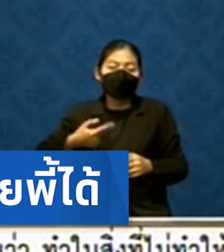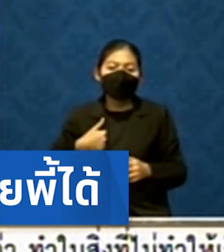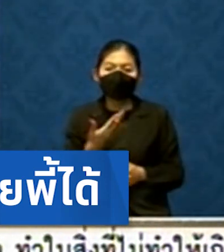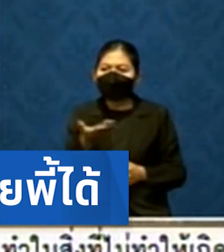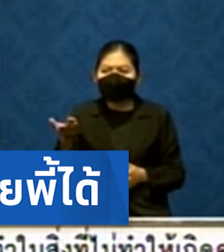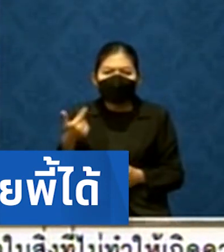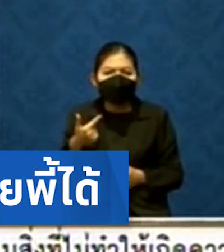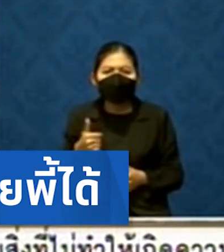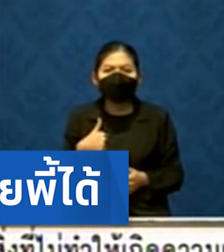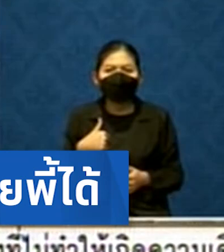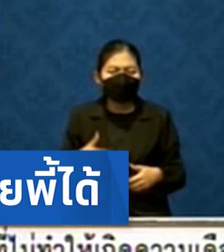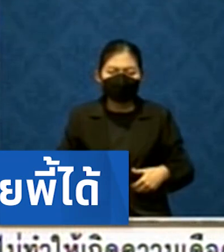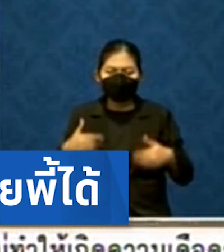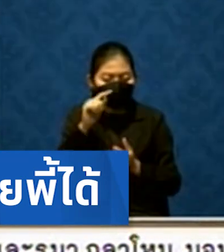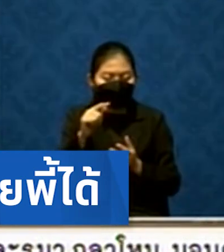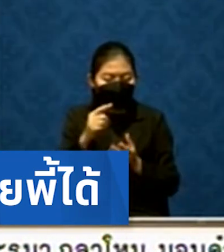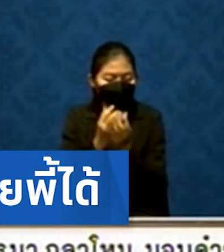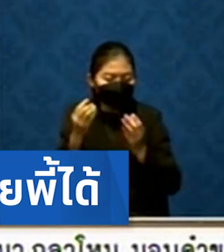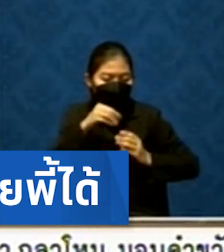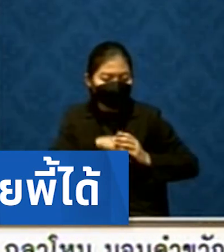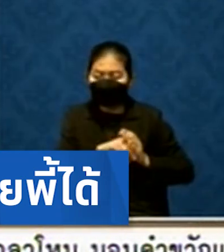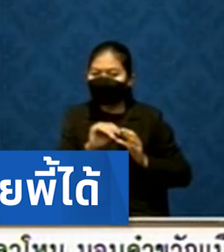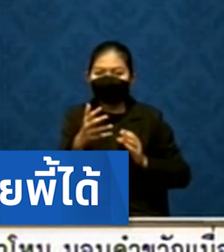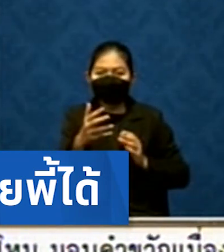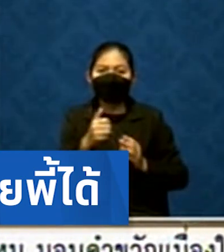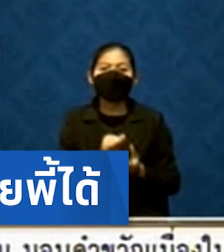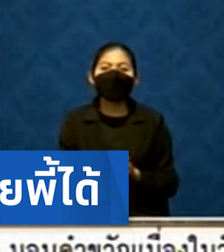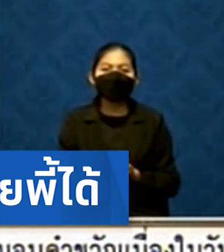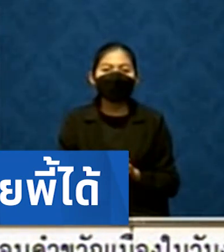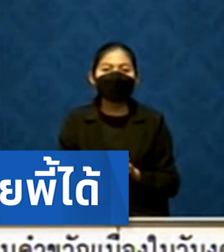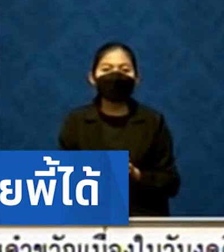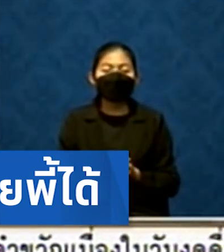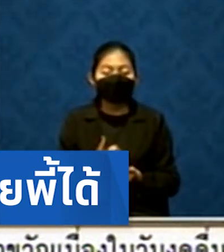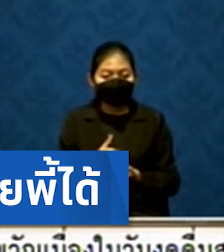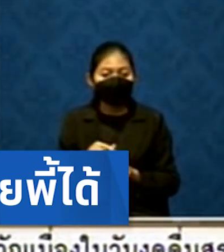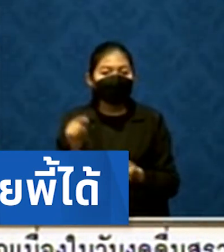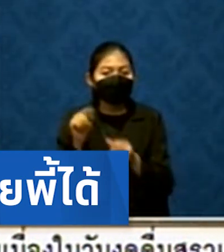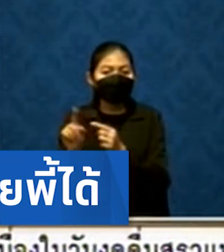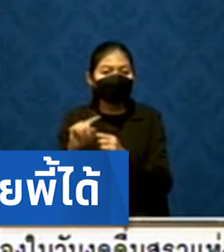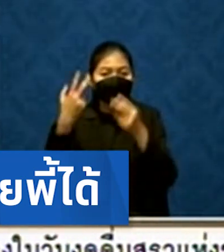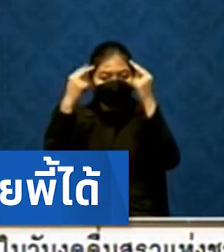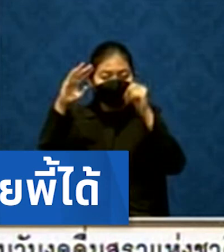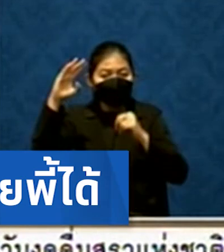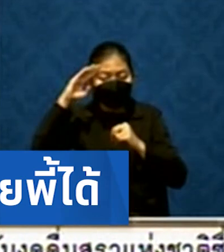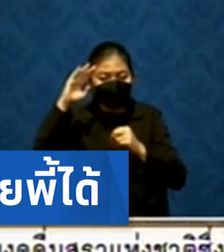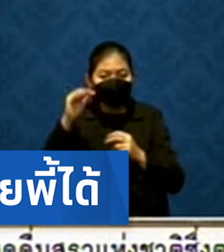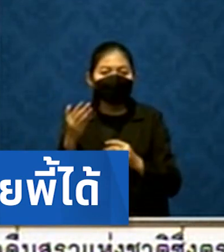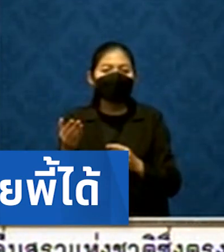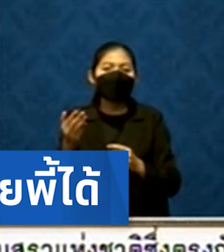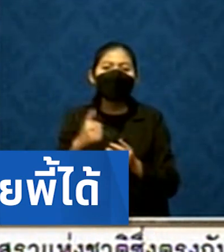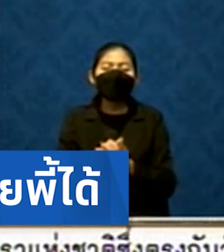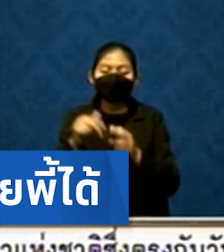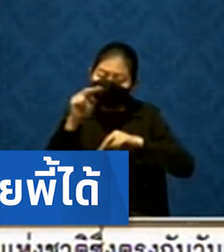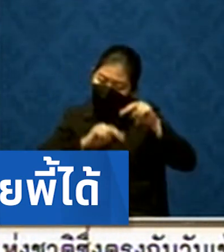สซันนะครับเป็นคนอิสลามแต่พูดตรงใจทั้งคนพุทธและอิสลามเพราะว่าเรื่องกัญชานี้คนพุทธที่ไม่สบายใจก็มีคนอิสลามที่ไม่สบายใจ